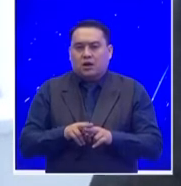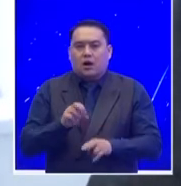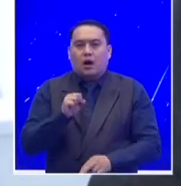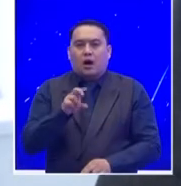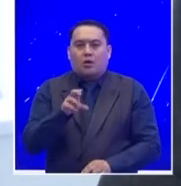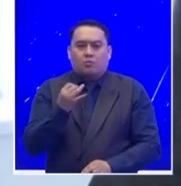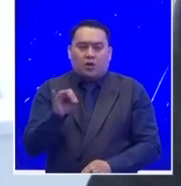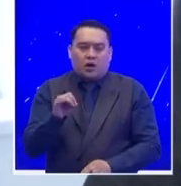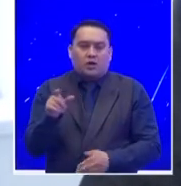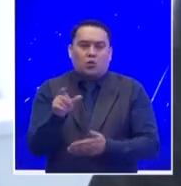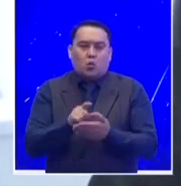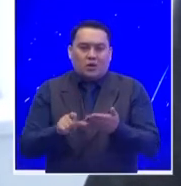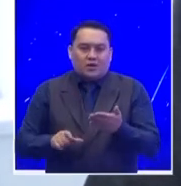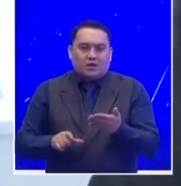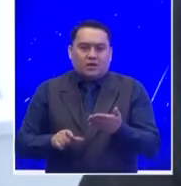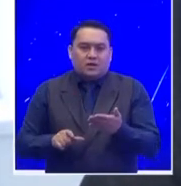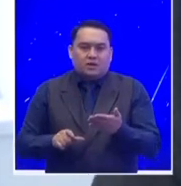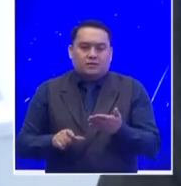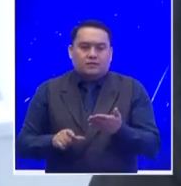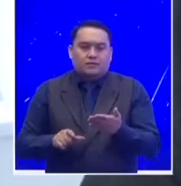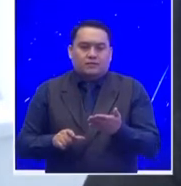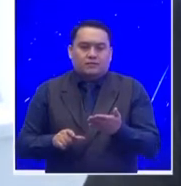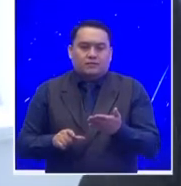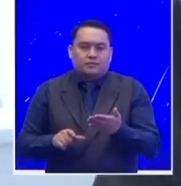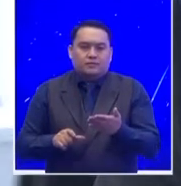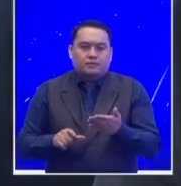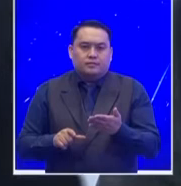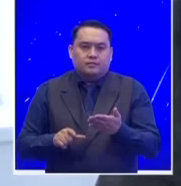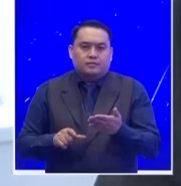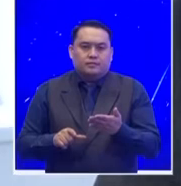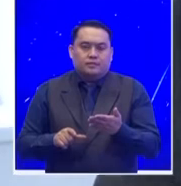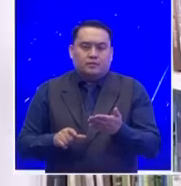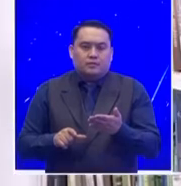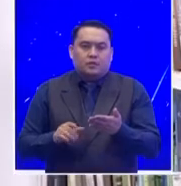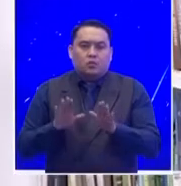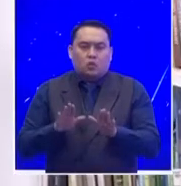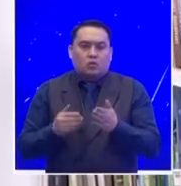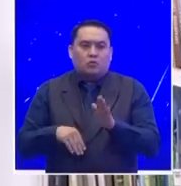Абайдың өлеңдерін жаңағы көп мол етеміз деп көбі кетіп алмайық деген.